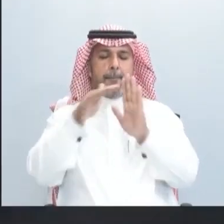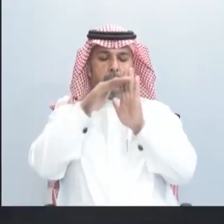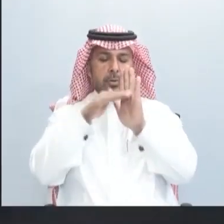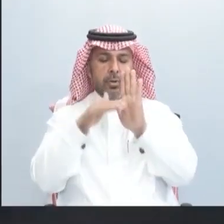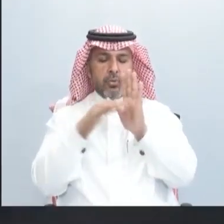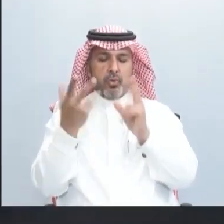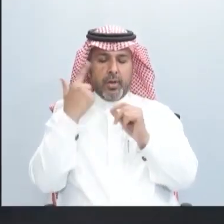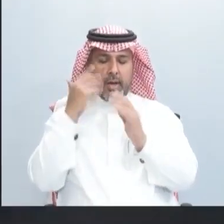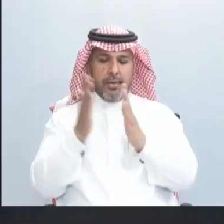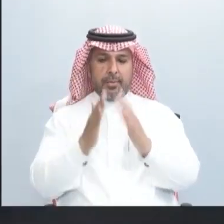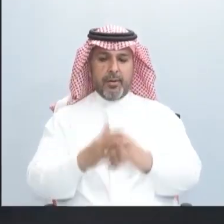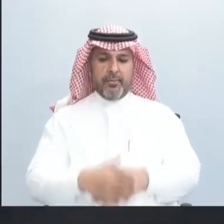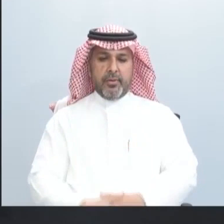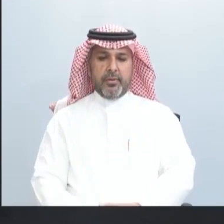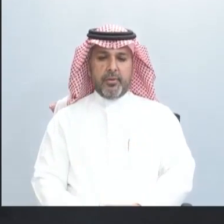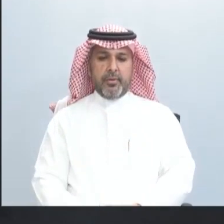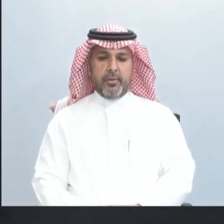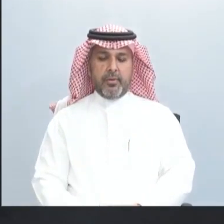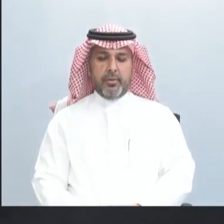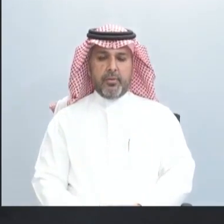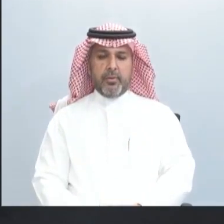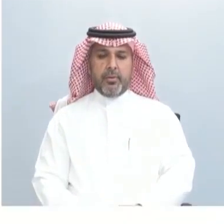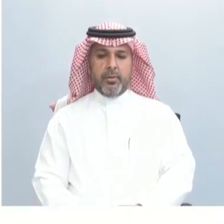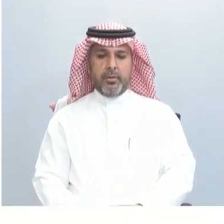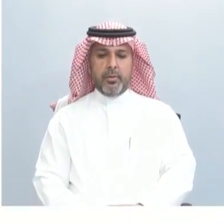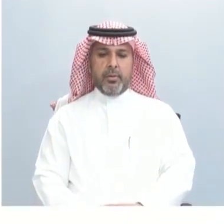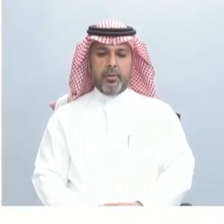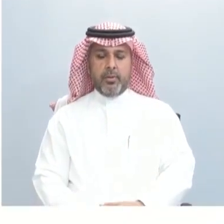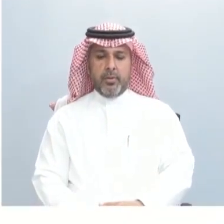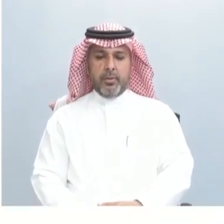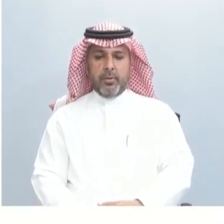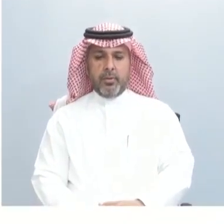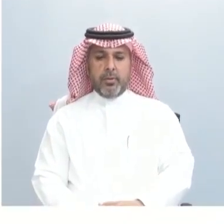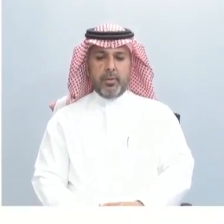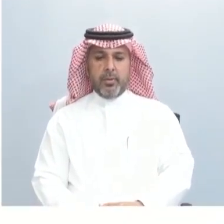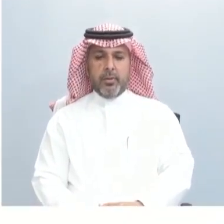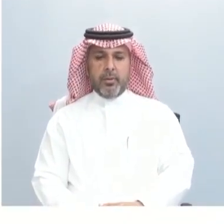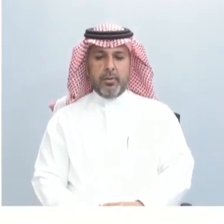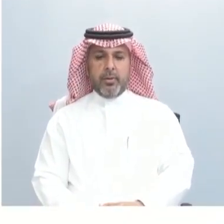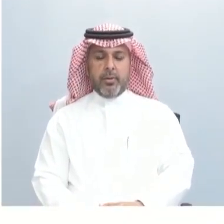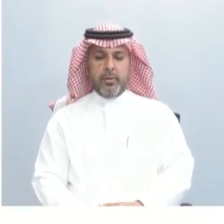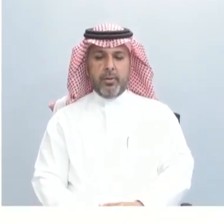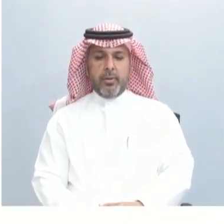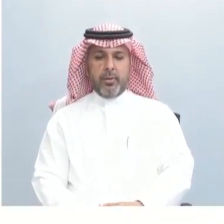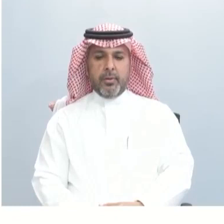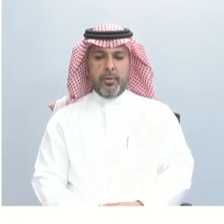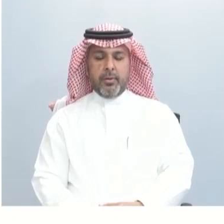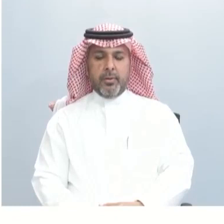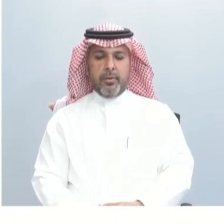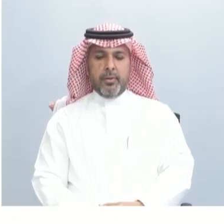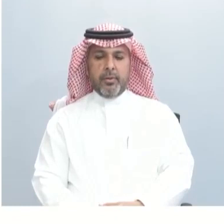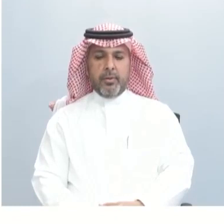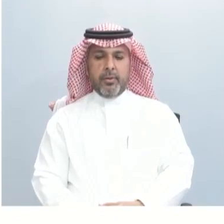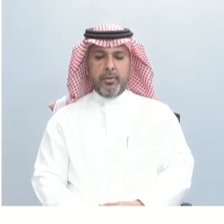الطرائق الممكنه طيب العدد الاول عدد الطرائق الممكنه لاختيار